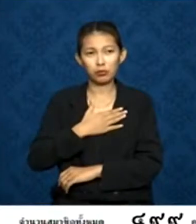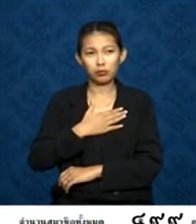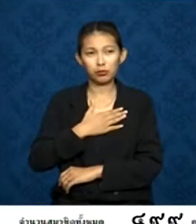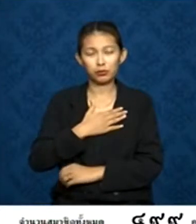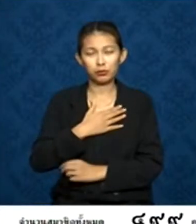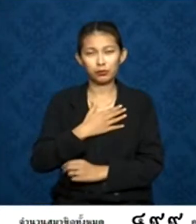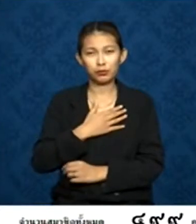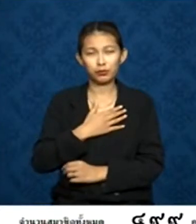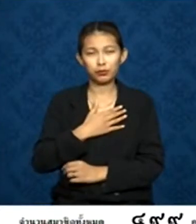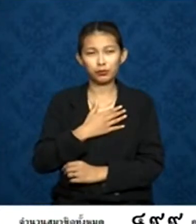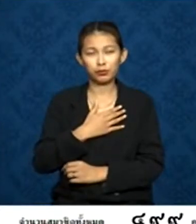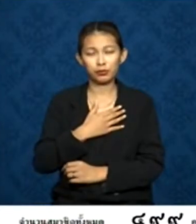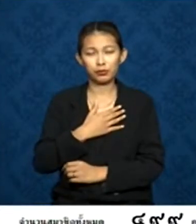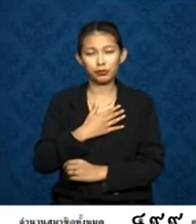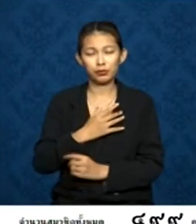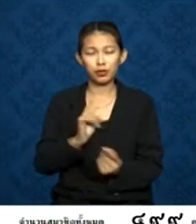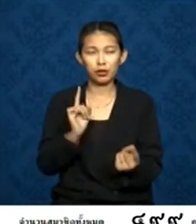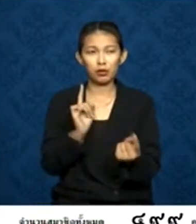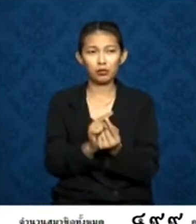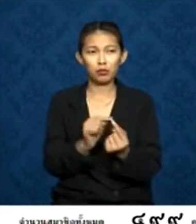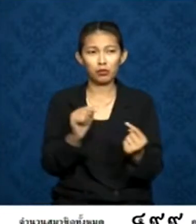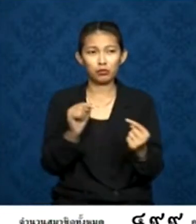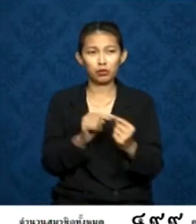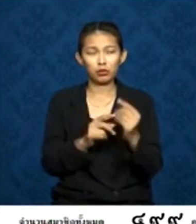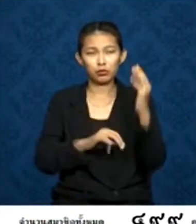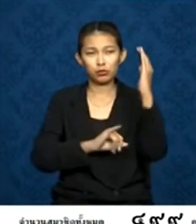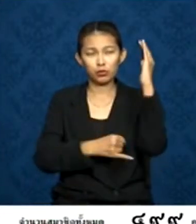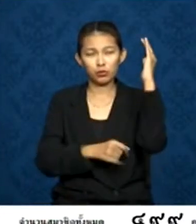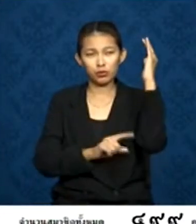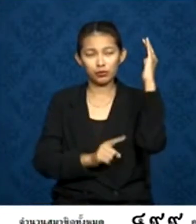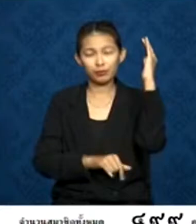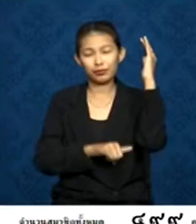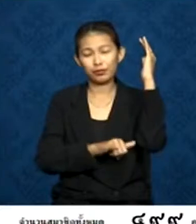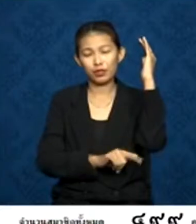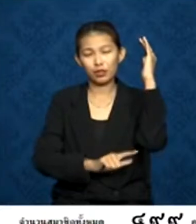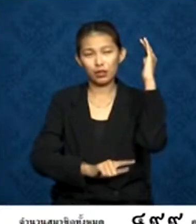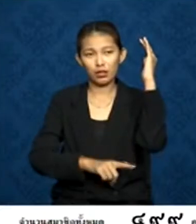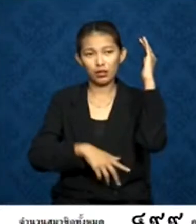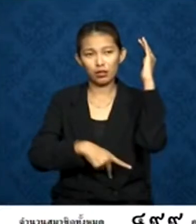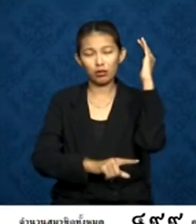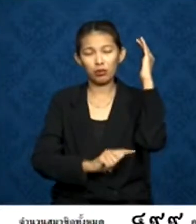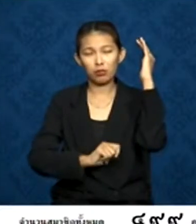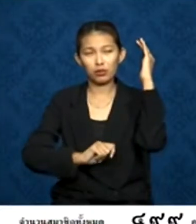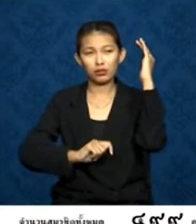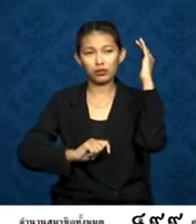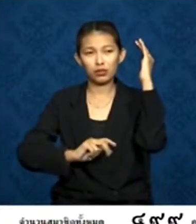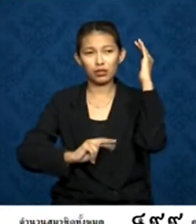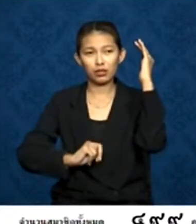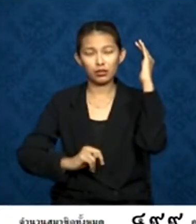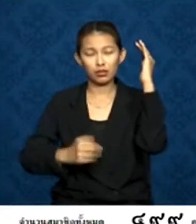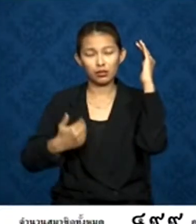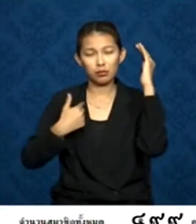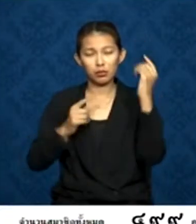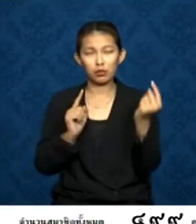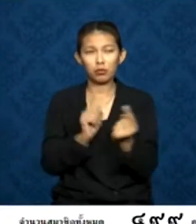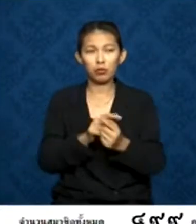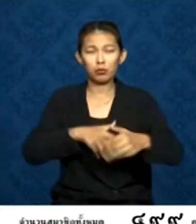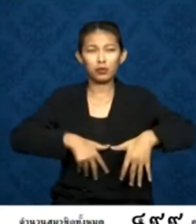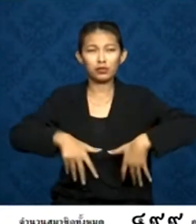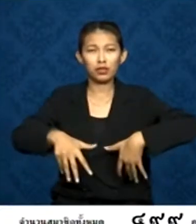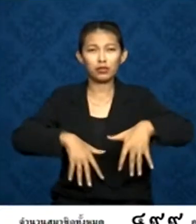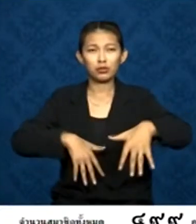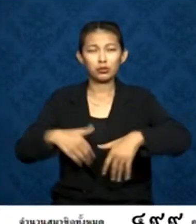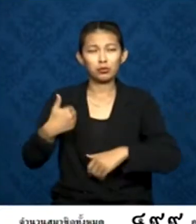เข้าตรวจพื้ที่ ใน 2 ช.วัดยาลาและปตดี ก็ได้พบปะพน้ประชาชน